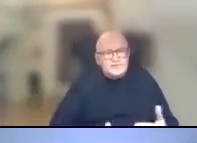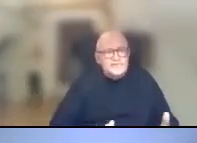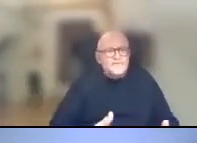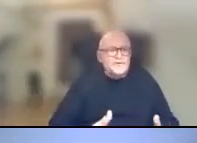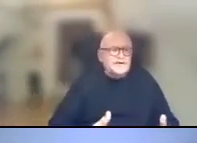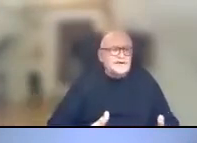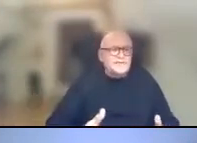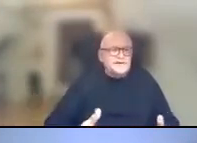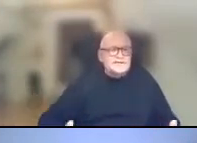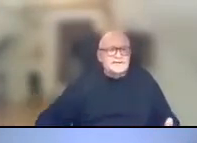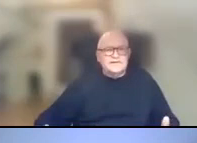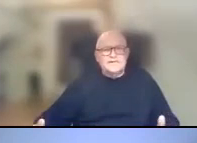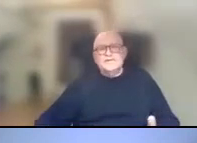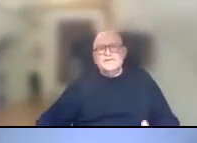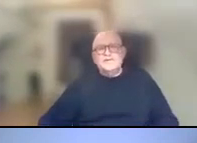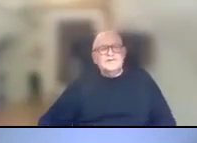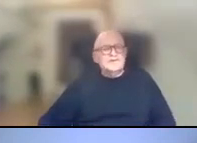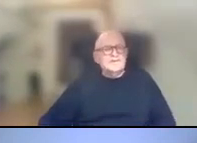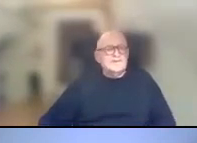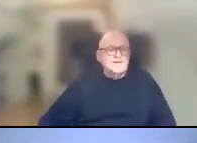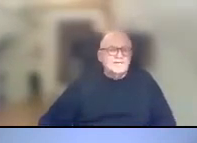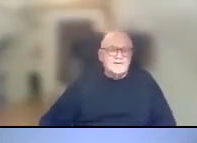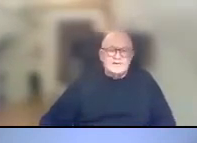Schläge, Beschimpfungen gegen Patienten, die